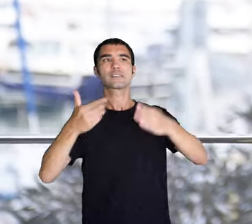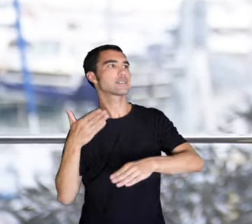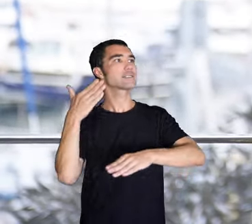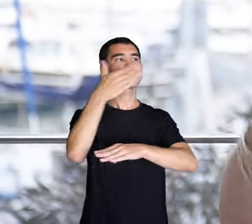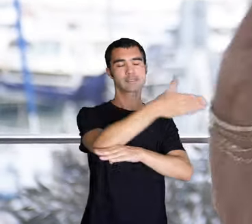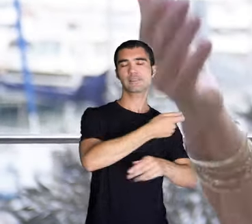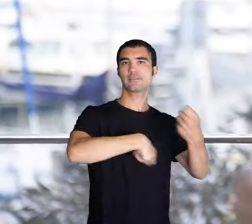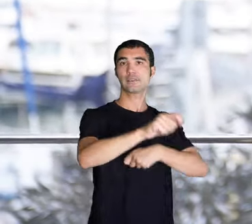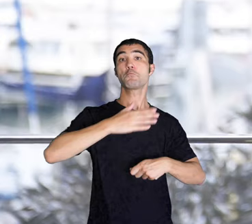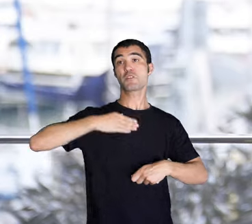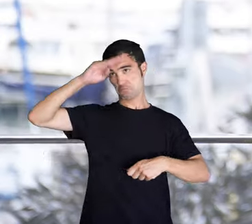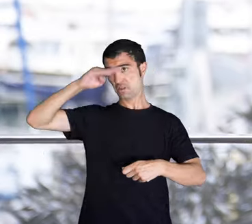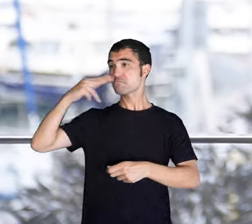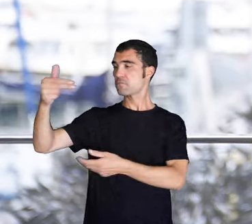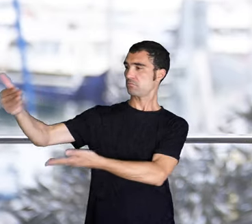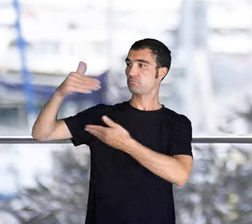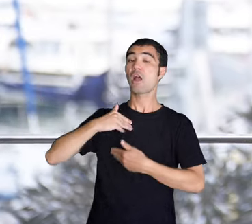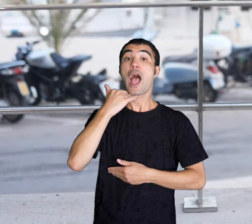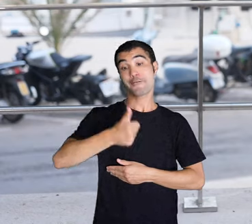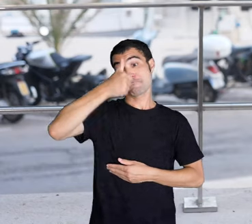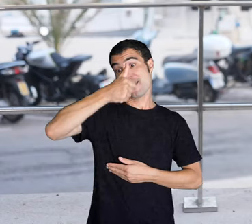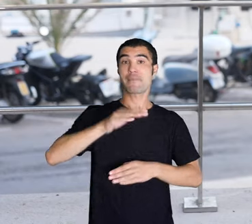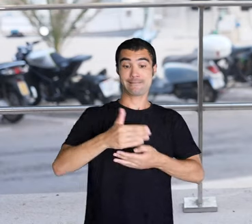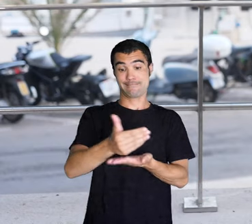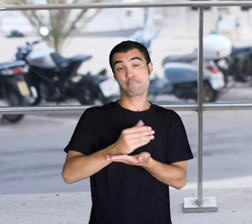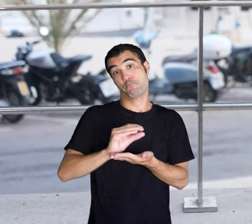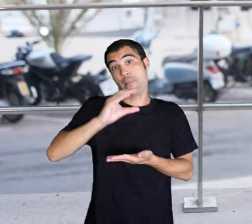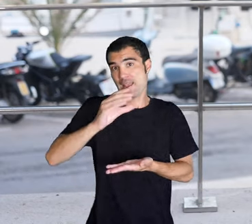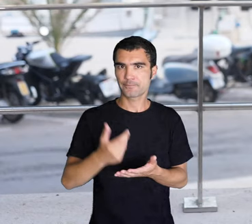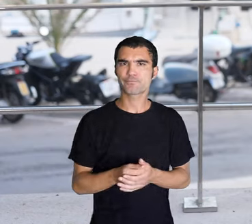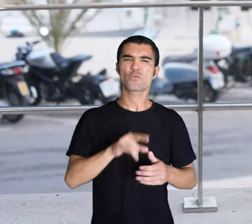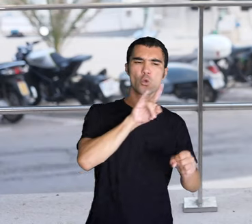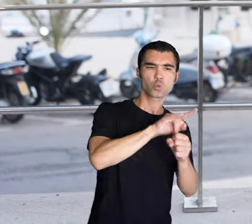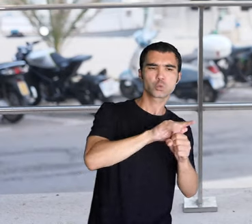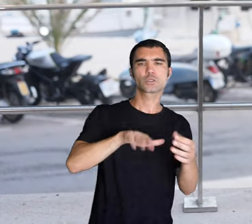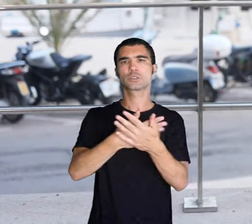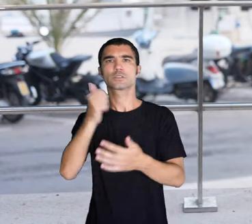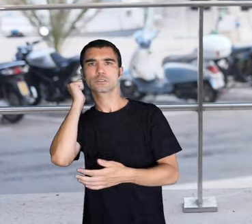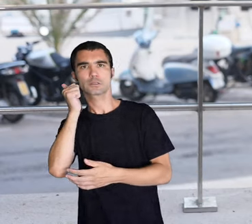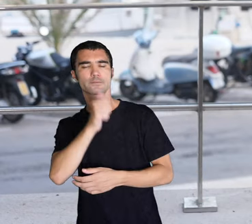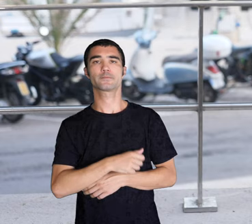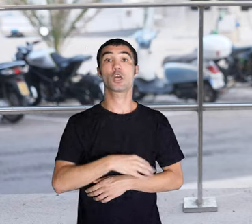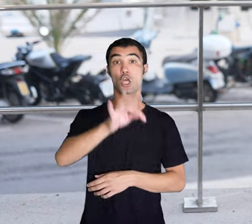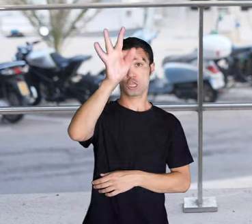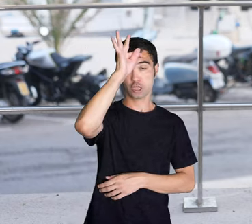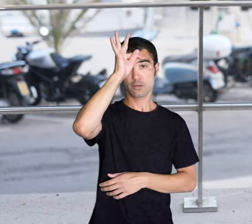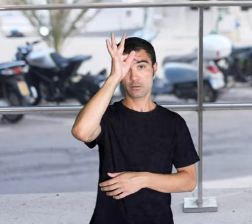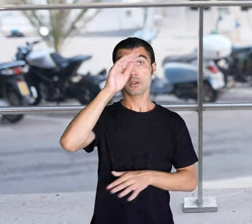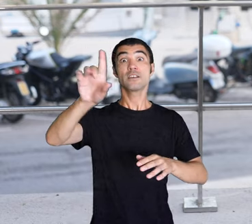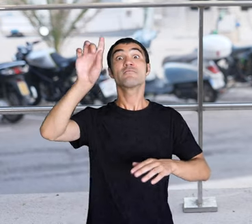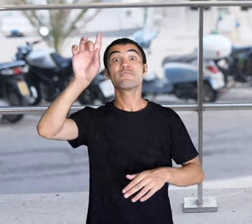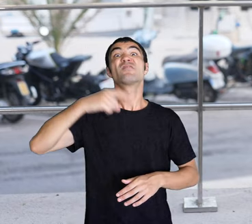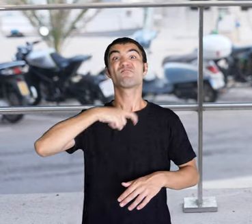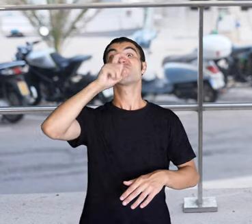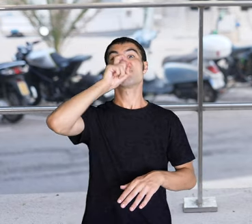de mon pare i qualque cosa més per poder guanyar alguna més. De dilluns a dissabte, i el diumenges. I me'n